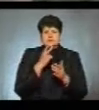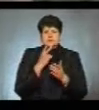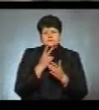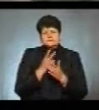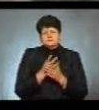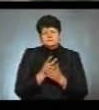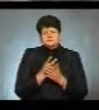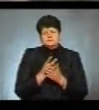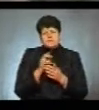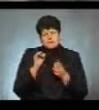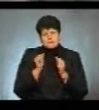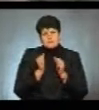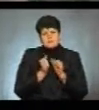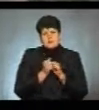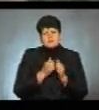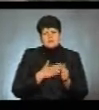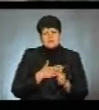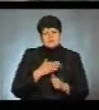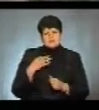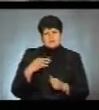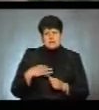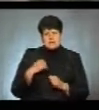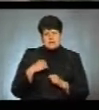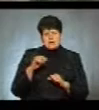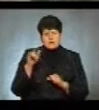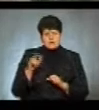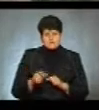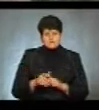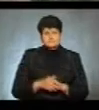символізуватиме пам'ять наших синів-героїв,